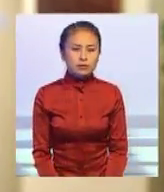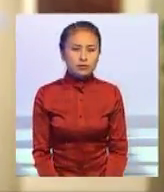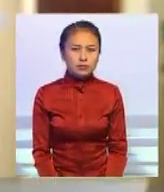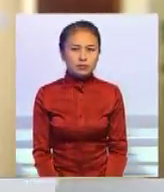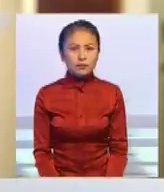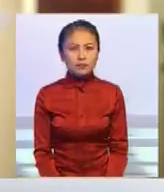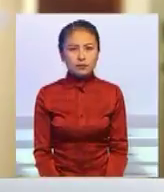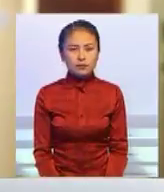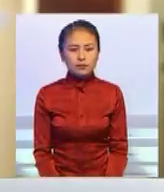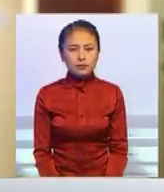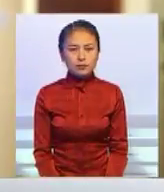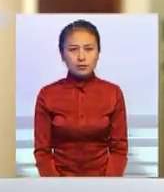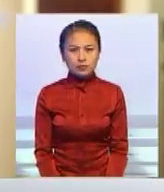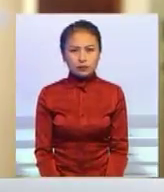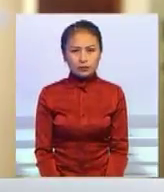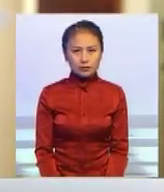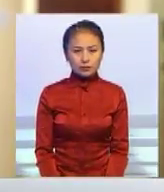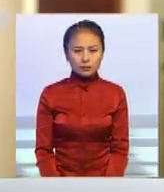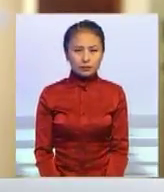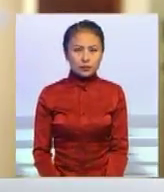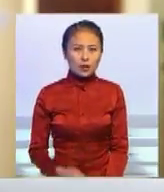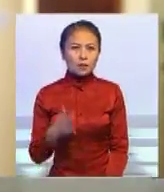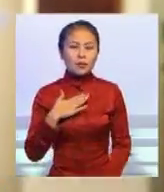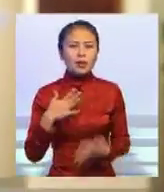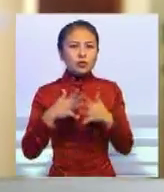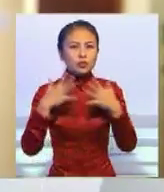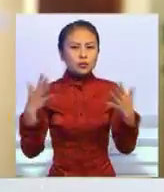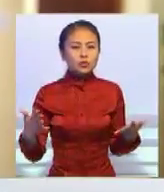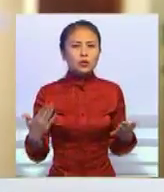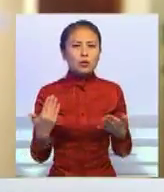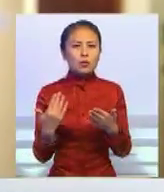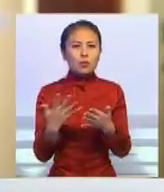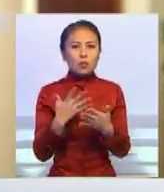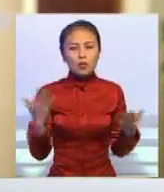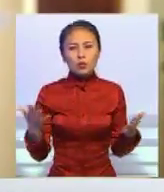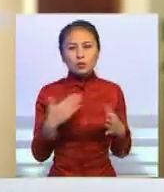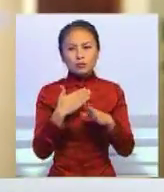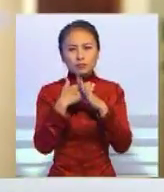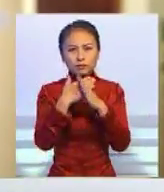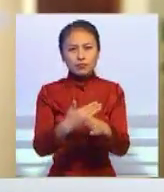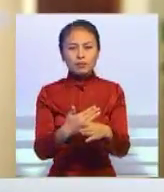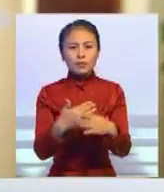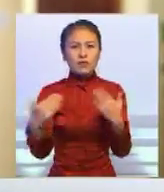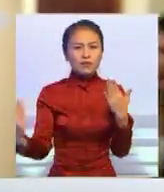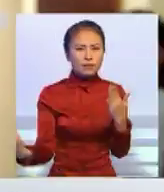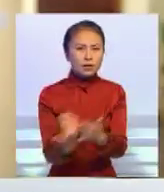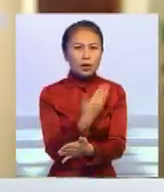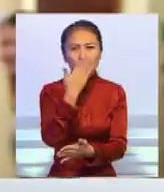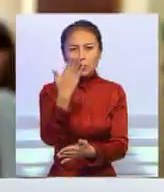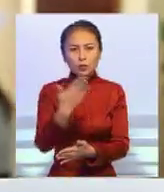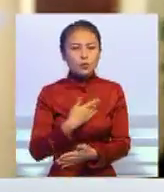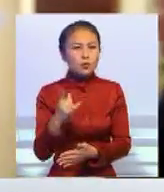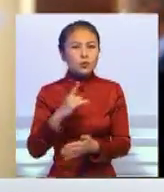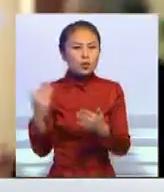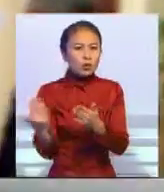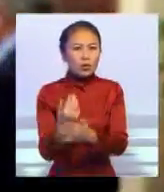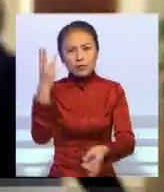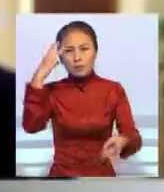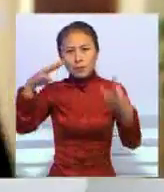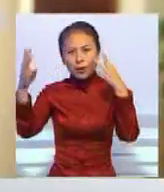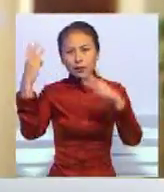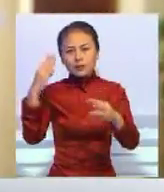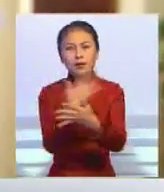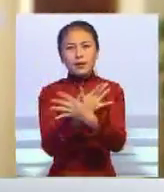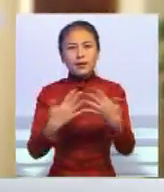Я очень большой приверженец. Менің жаңғырту мен жаңартуды қолдайтындар қатарындамын. Маған үшінші